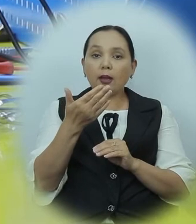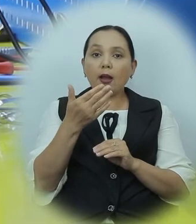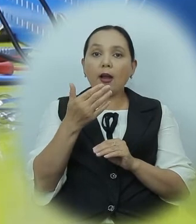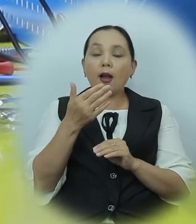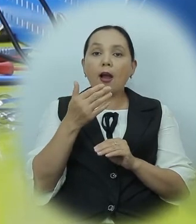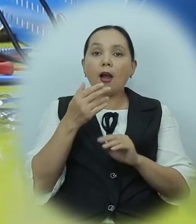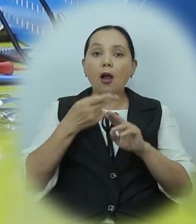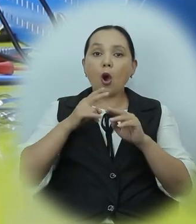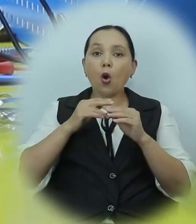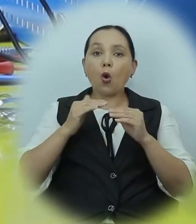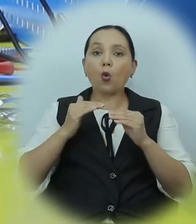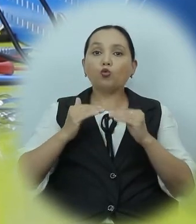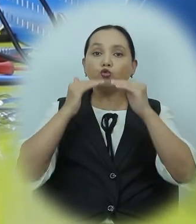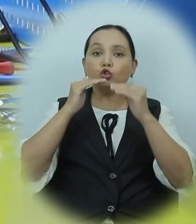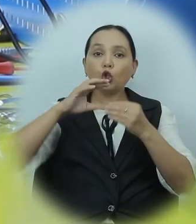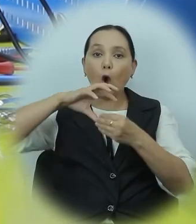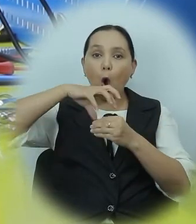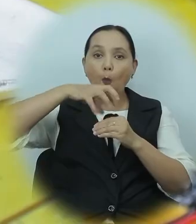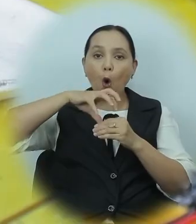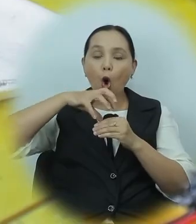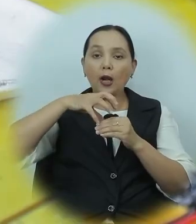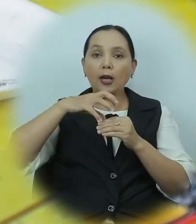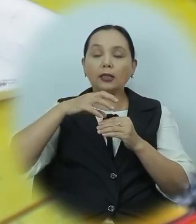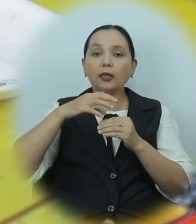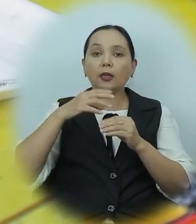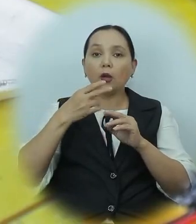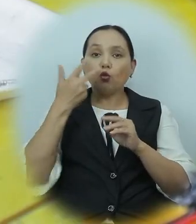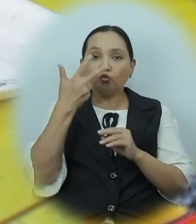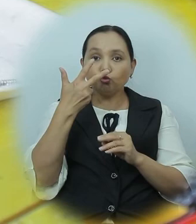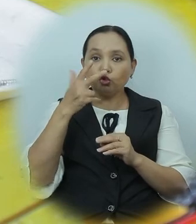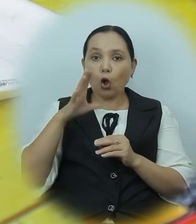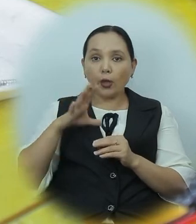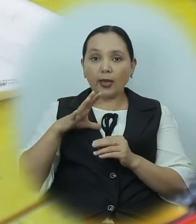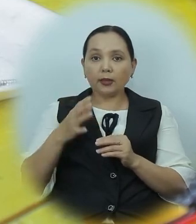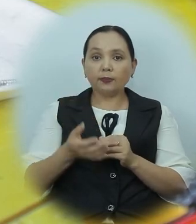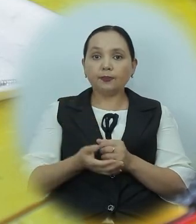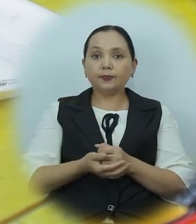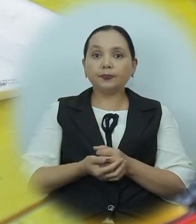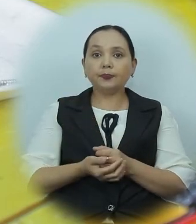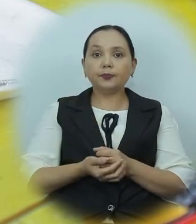tag usti qopqoqlar shuruplari 3 dona edi.